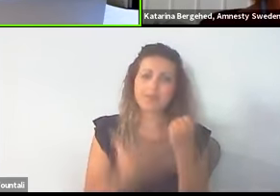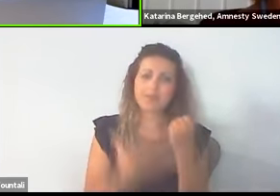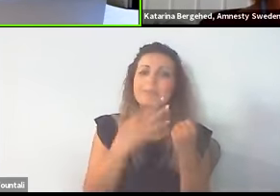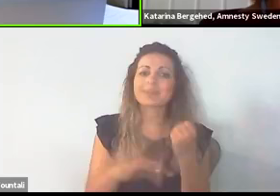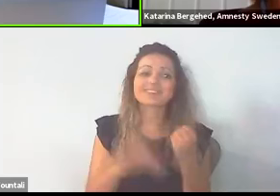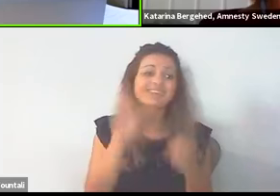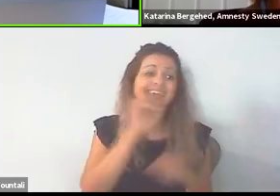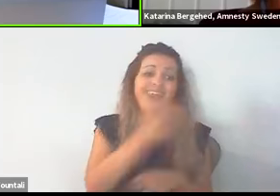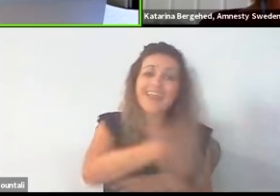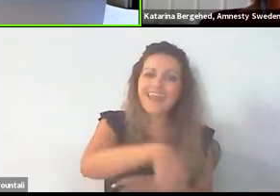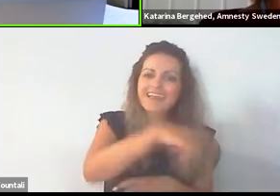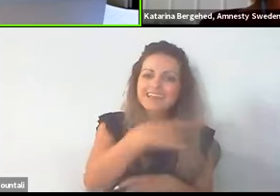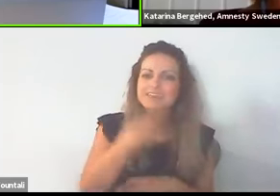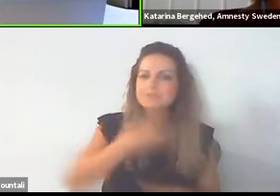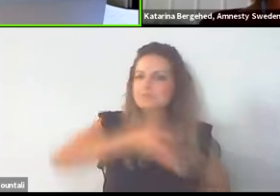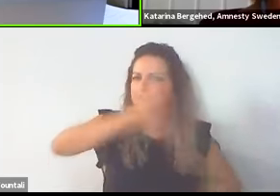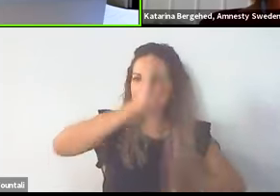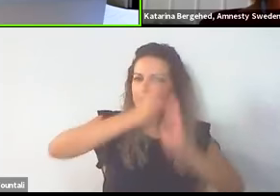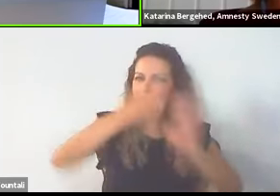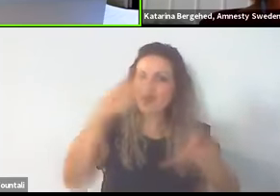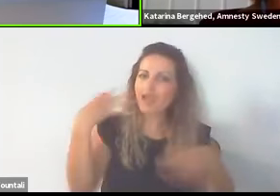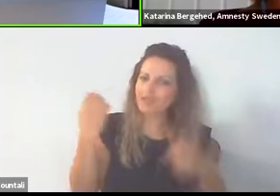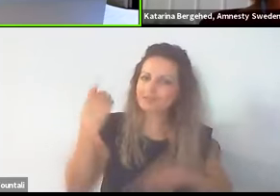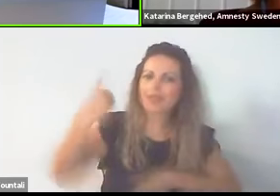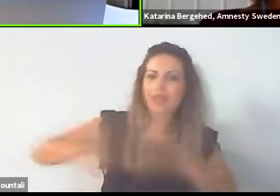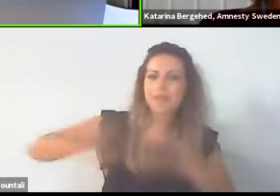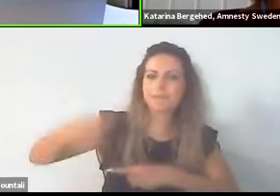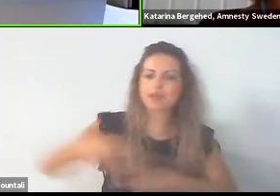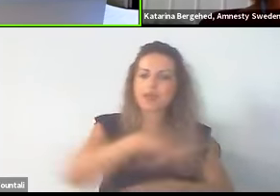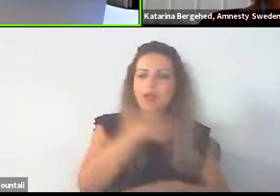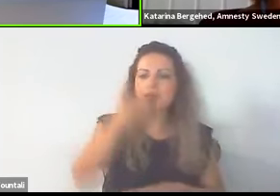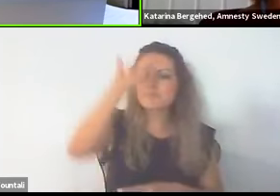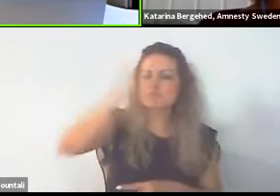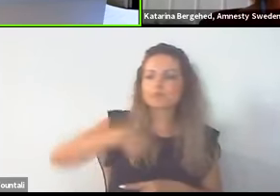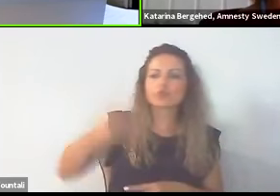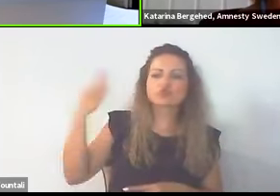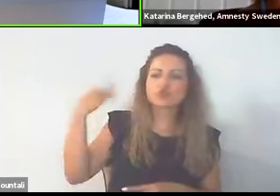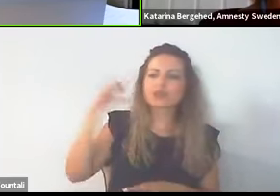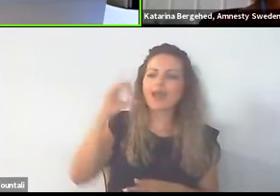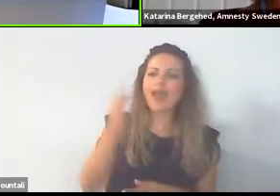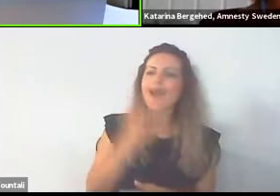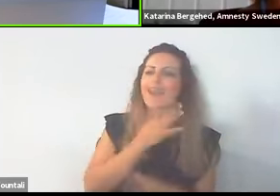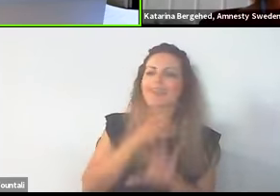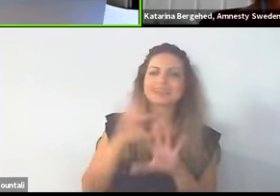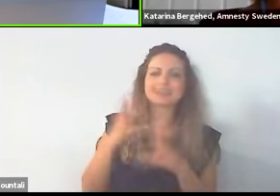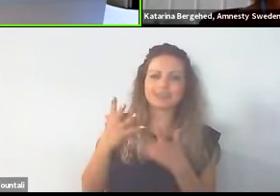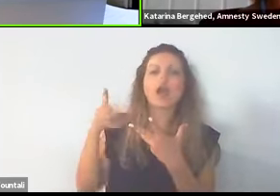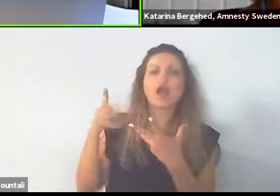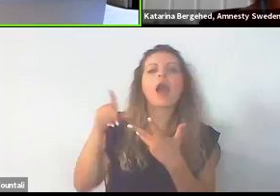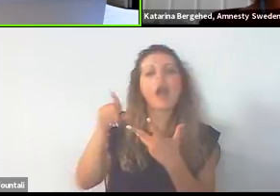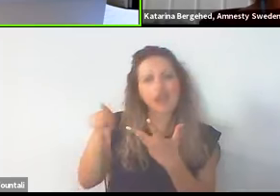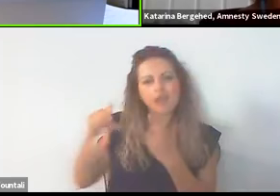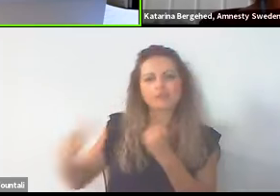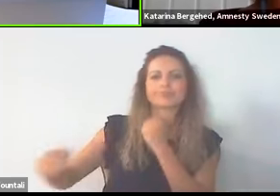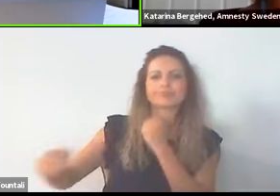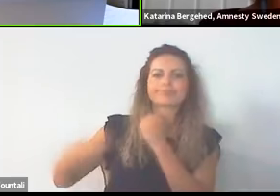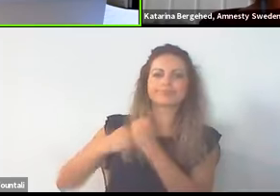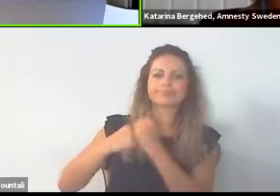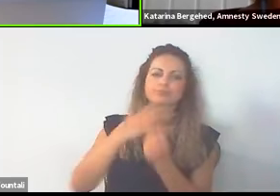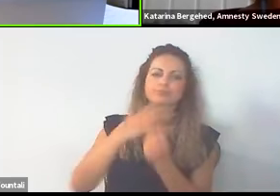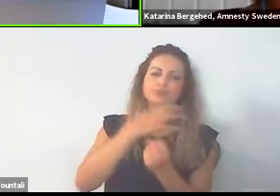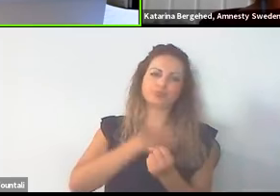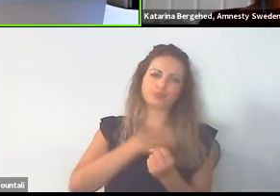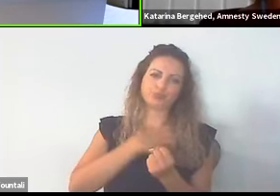οι ίδιες ανάγκη με βάση την εμπειρία τους όταν οι ίδιες ήταν θύματα βιασμού και πάνω σε αυτό ανέπτυξαν τις